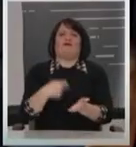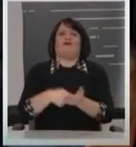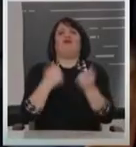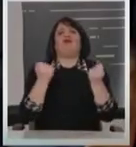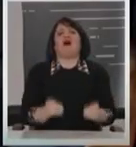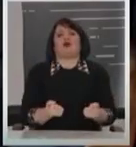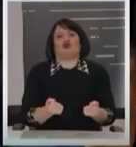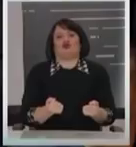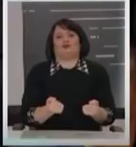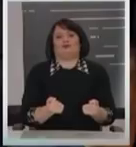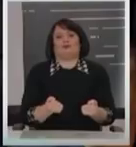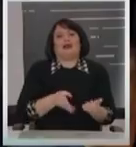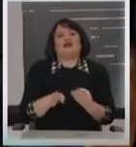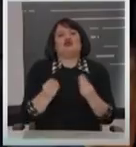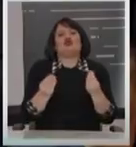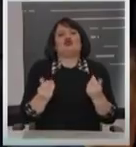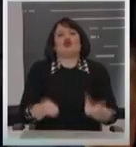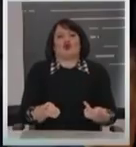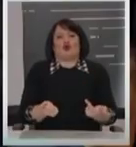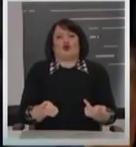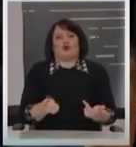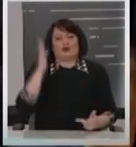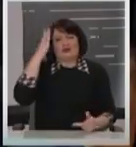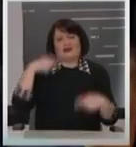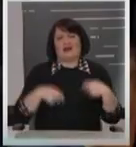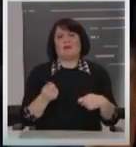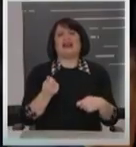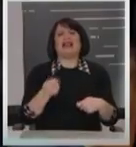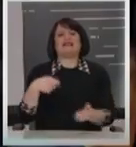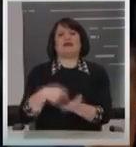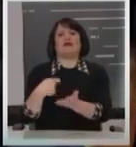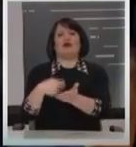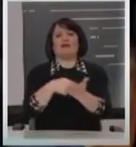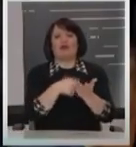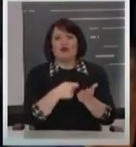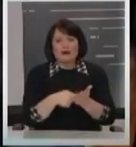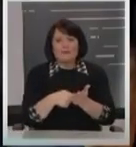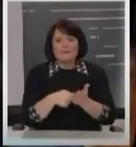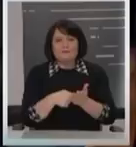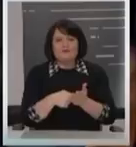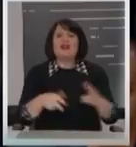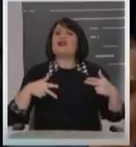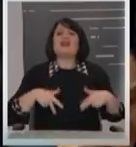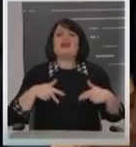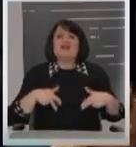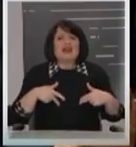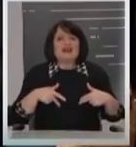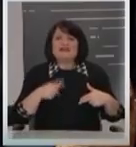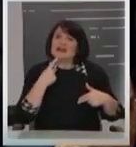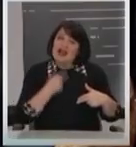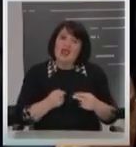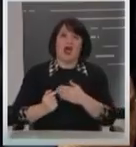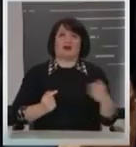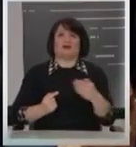φόροι, οι έμεσοι φόροι, άκρος καπιταλιστικοί που γίνονται από μια κυβέρνηση η οποία